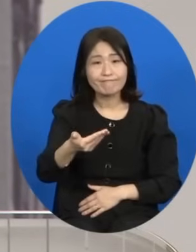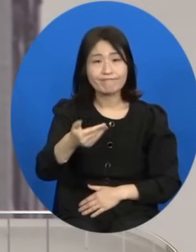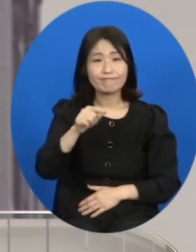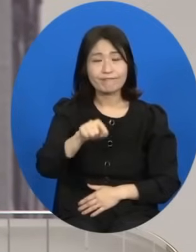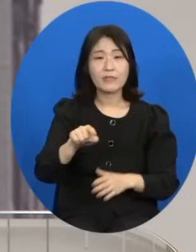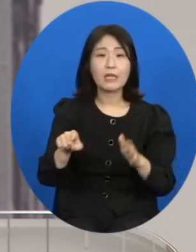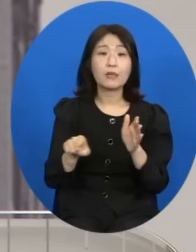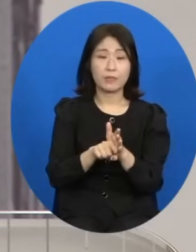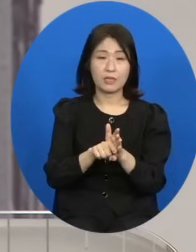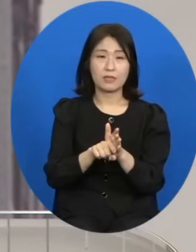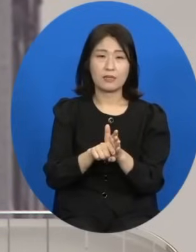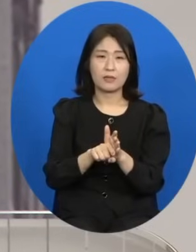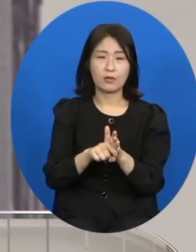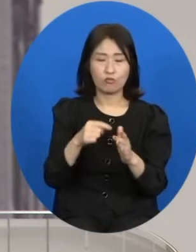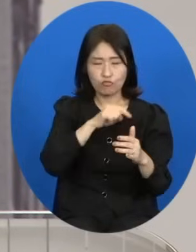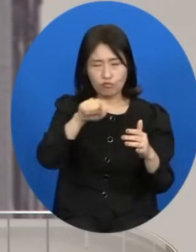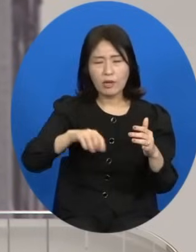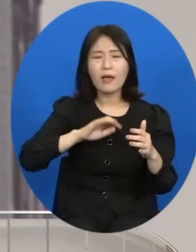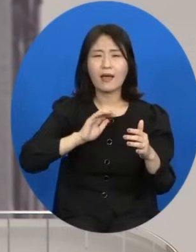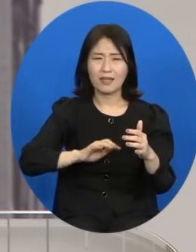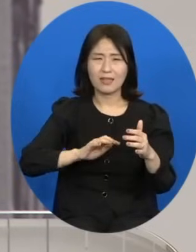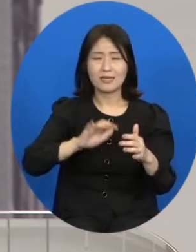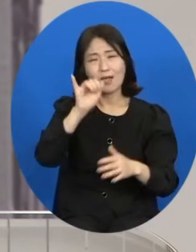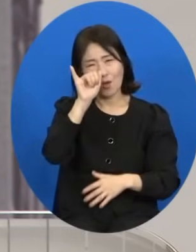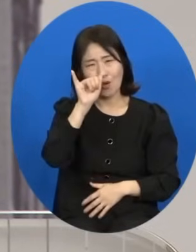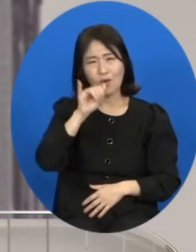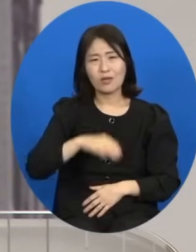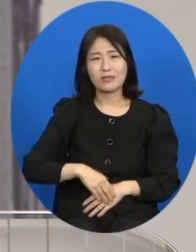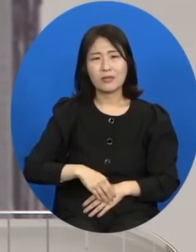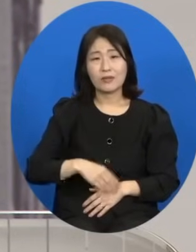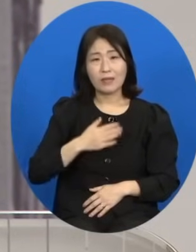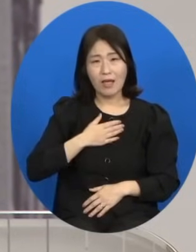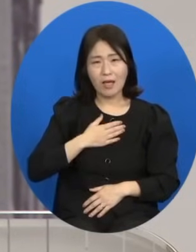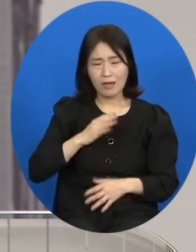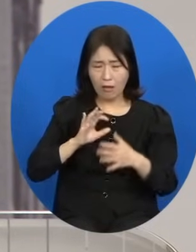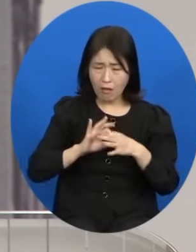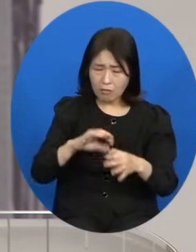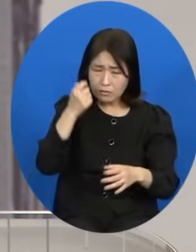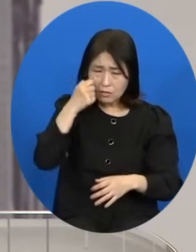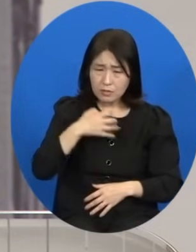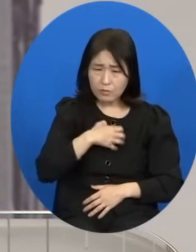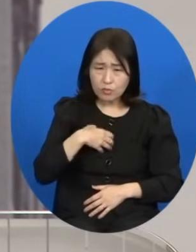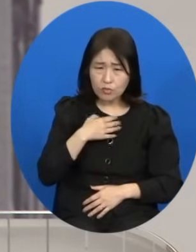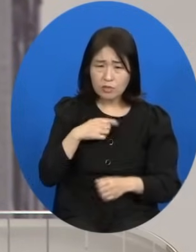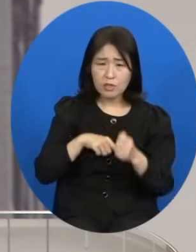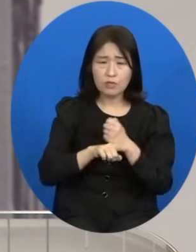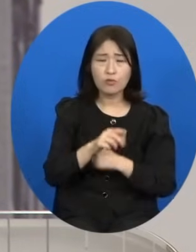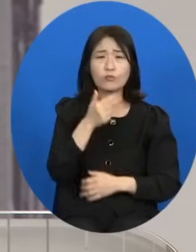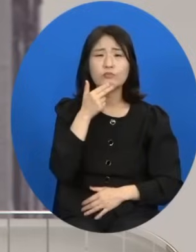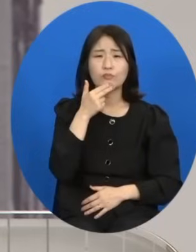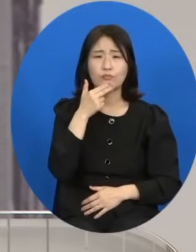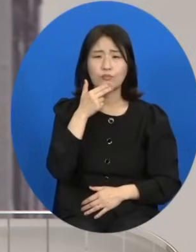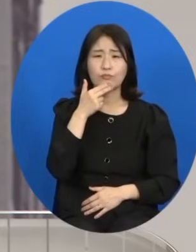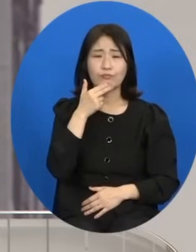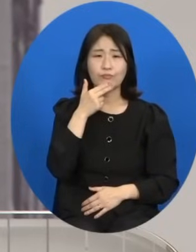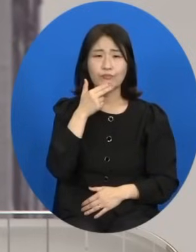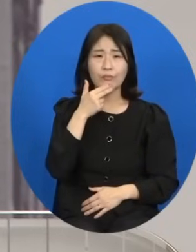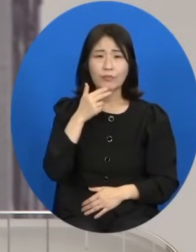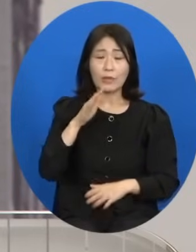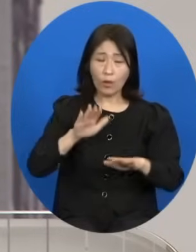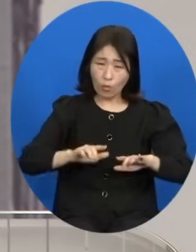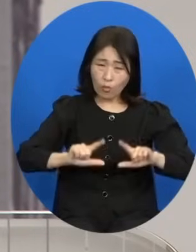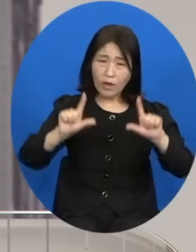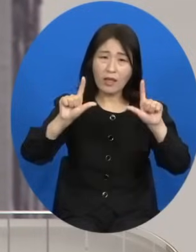우리 안에 있기 때문에 계속 슬퍼할 이유가 전혀 없다는 것입니다 올해 사랑하는 가족을 먼저